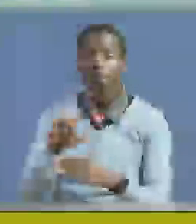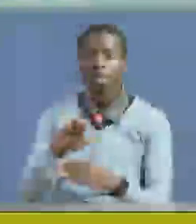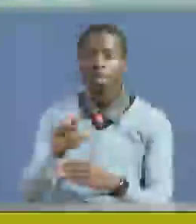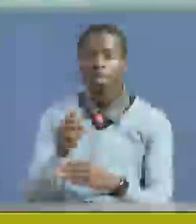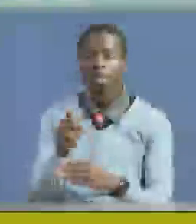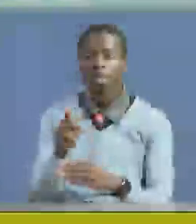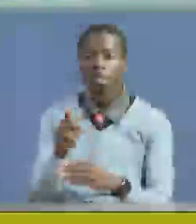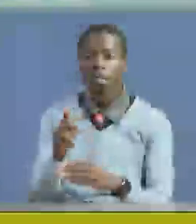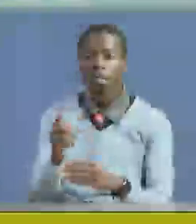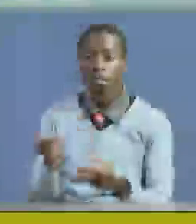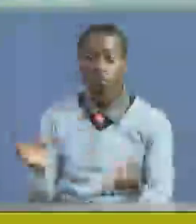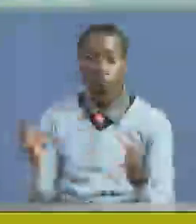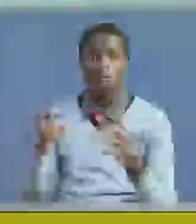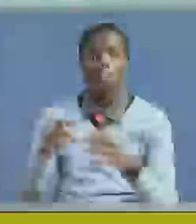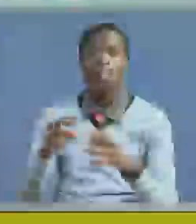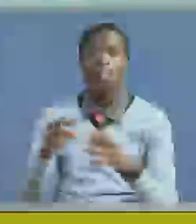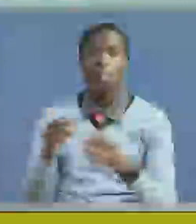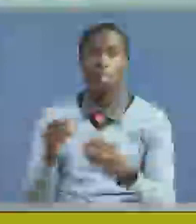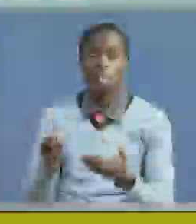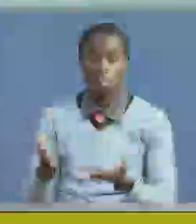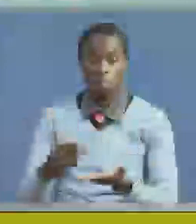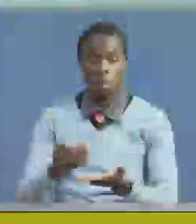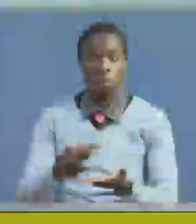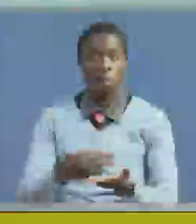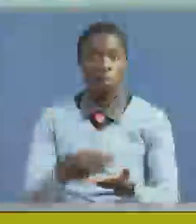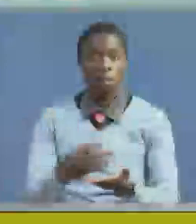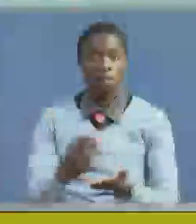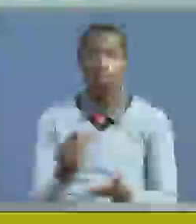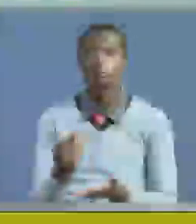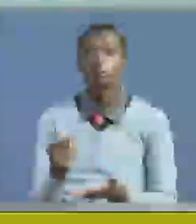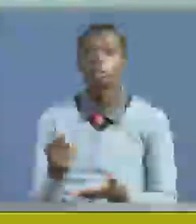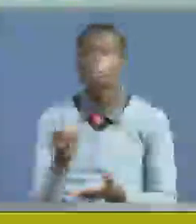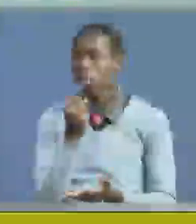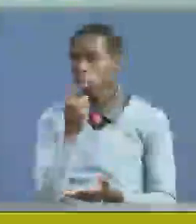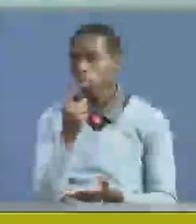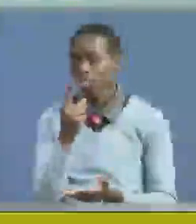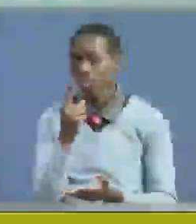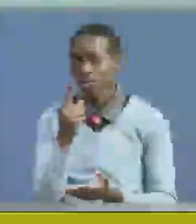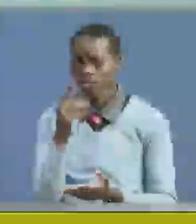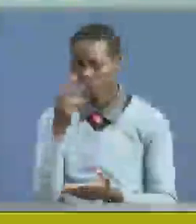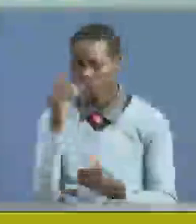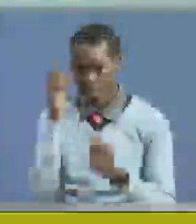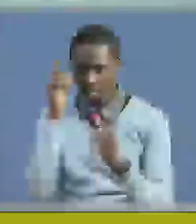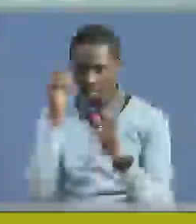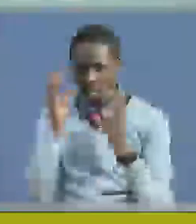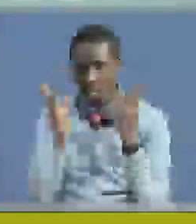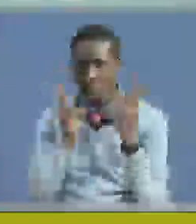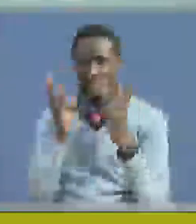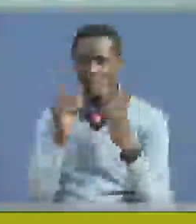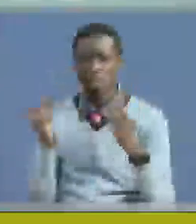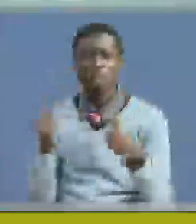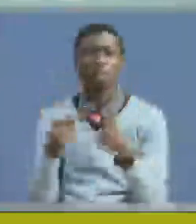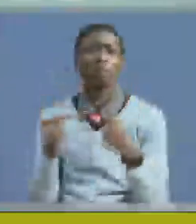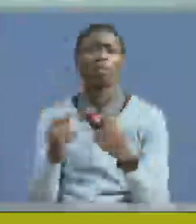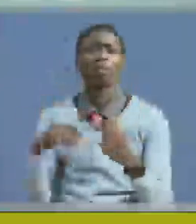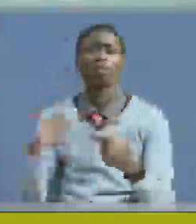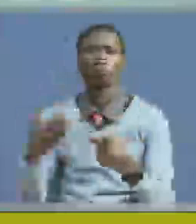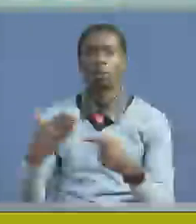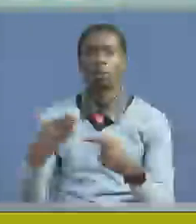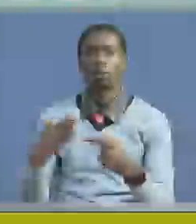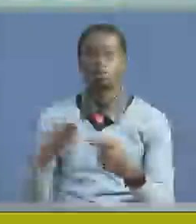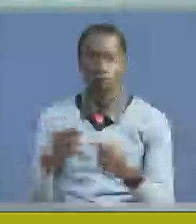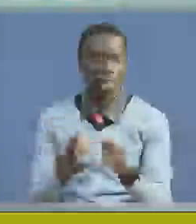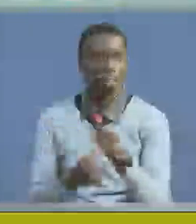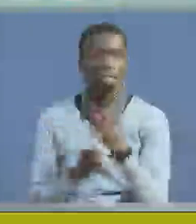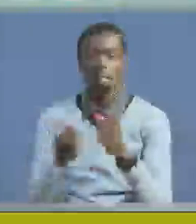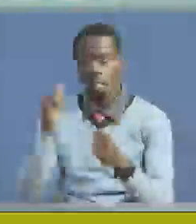wakati wa hafla ya pamoja ya kuchangisha pesa, Tunai amesema kuwa amesikitishwa na uhasama wa mara kwa mara unaotokana na wizi wa